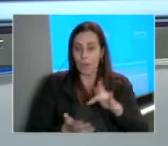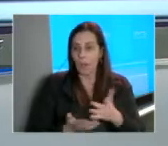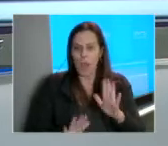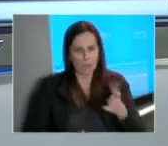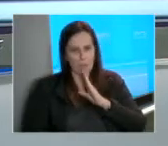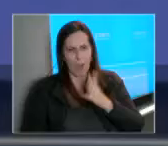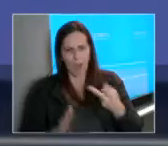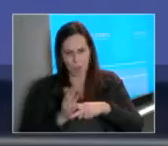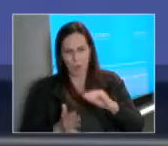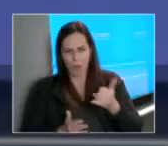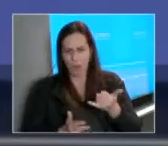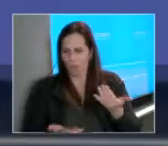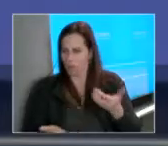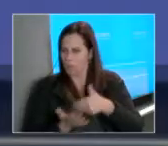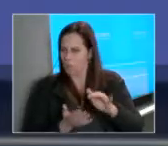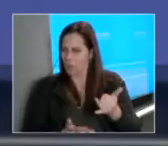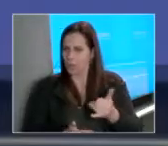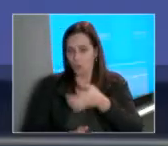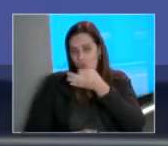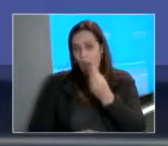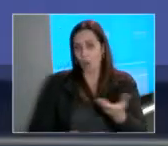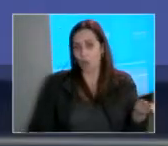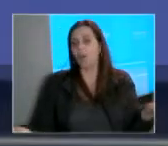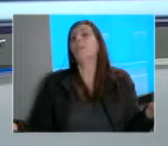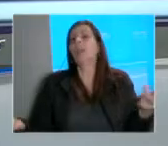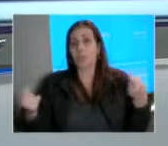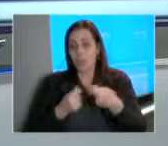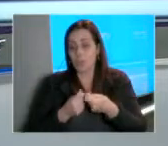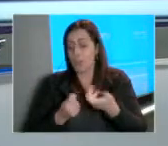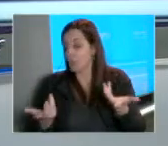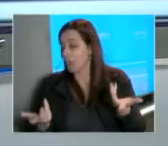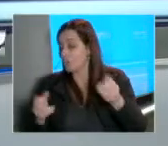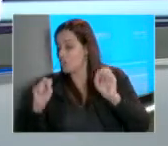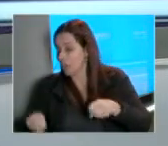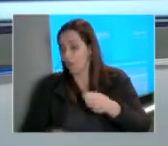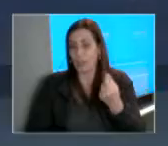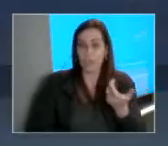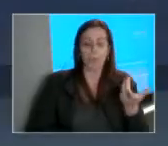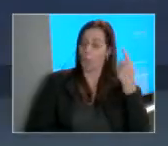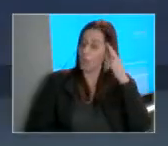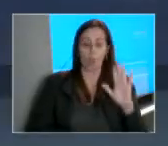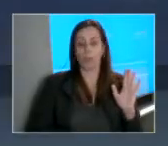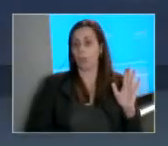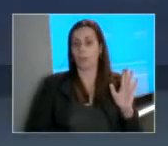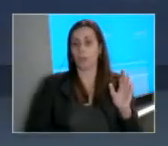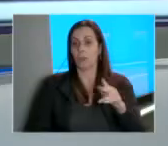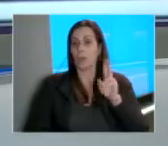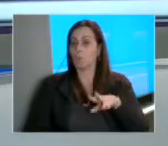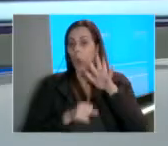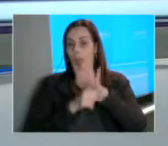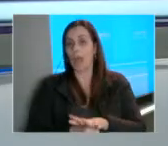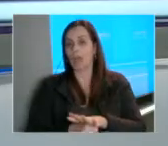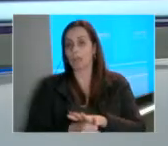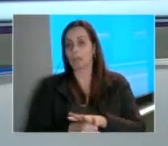הבעיה? אז למה התוכנית הזאת לא נופלת פשוט? שאלה טובה, הון שלטון? לא יודעת. לא אמרתי. לא, יש פה לחץ